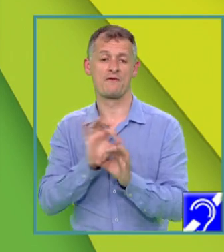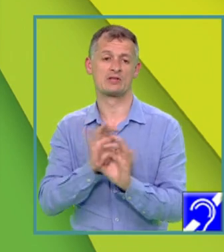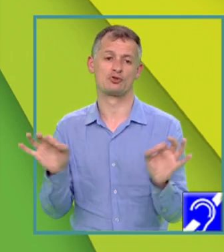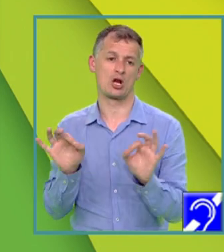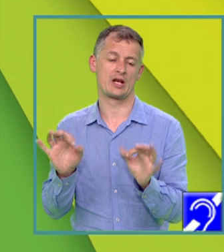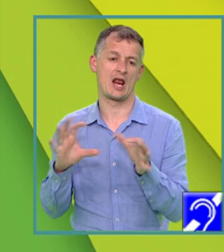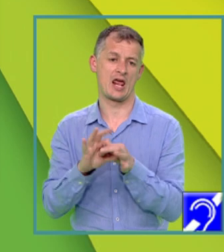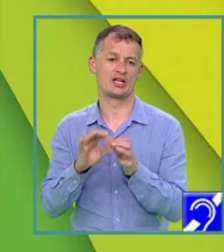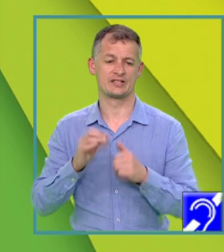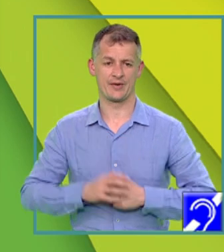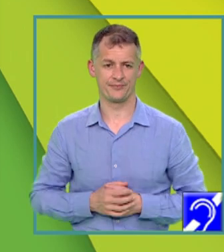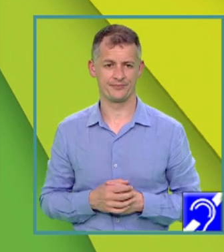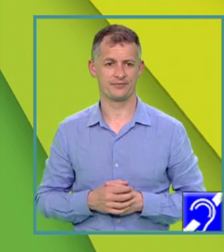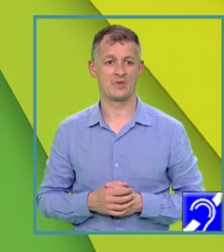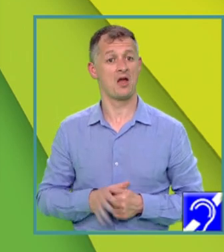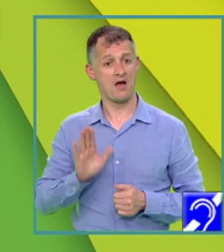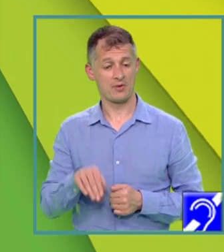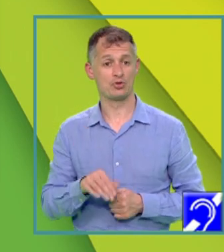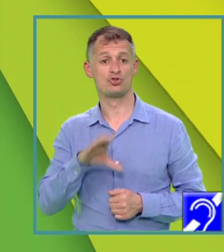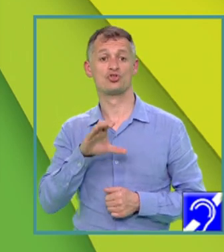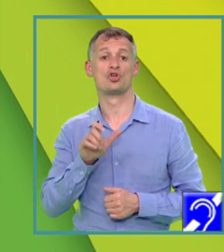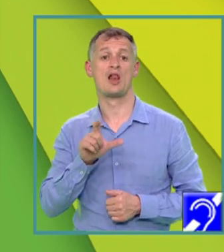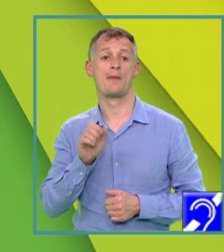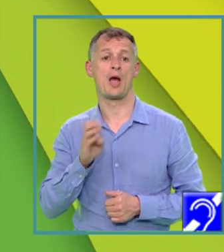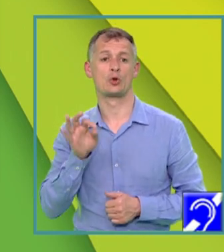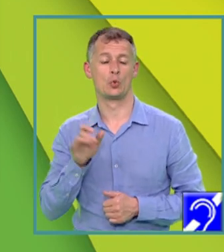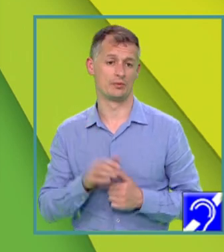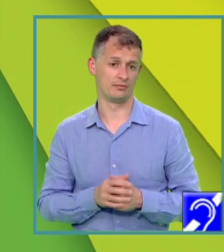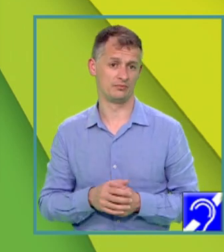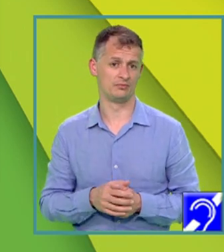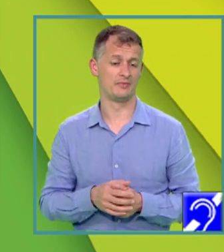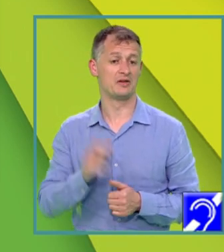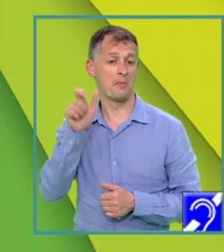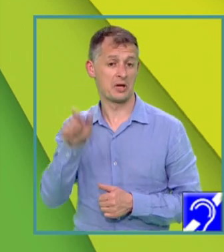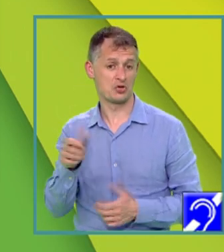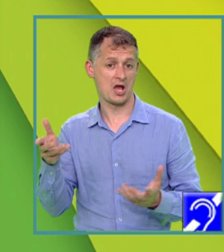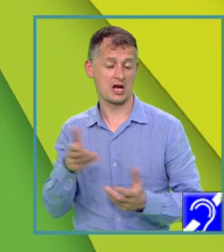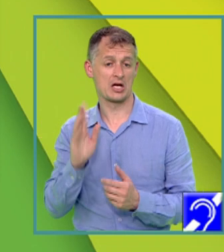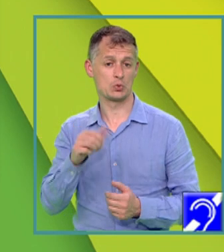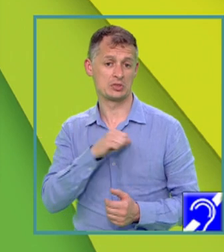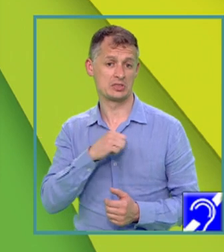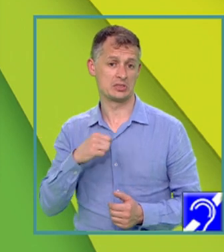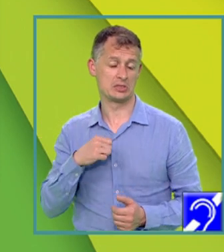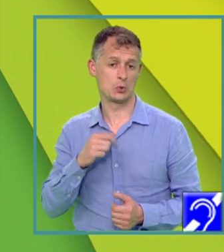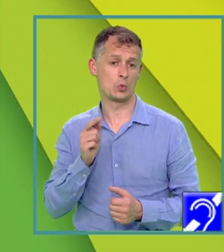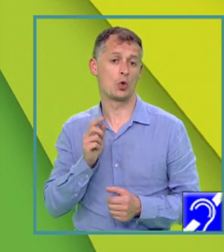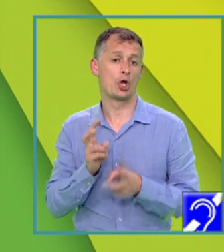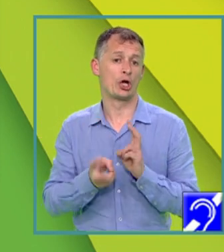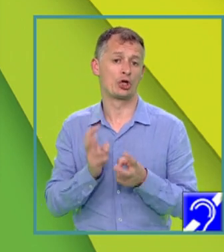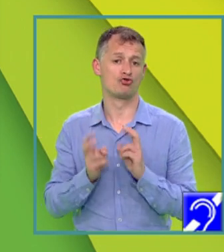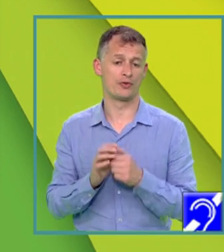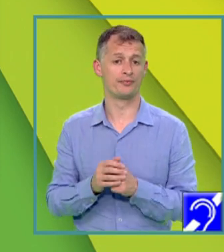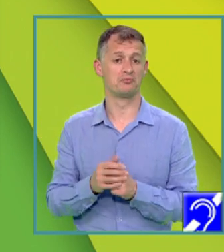relația. Mai avem și o altă formă, celibatul. Ne raportăm la acea persoană care are un singur menaj